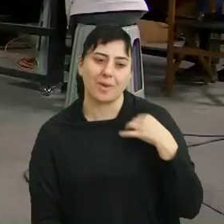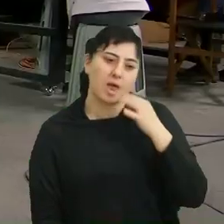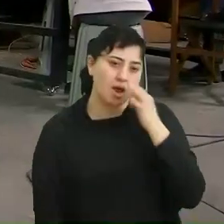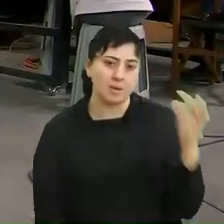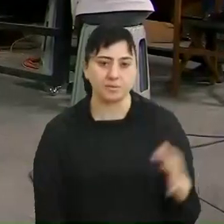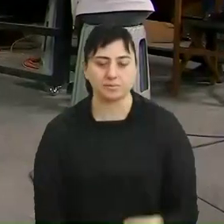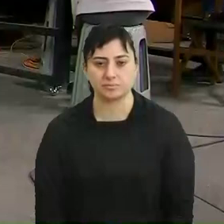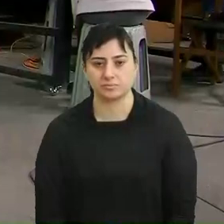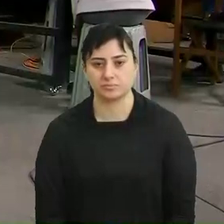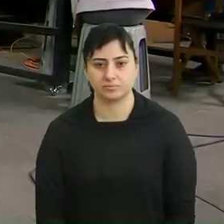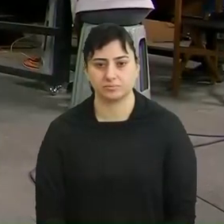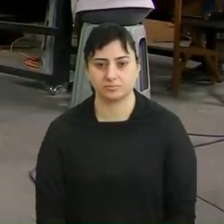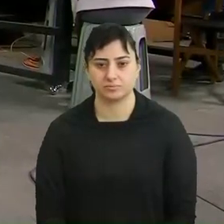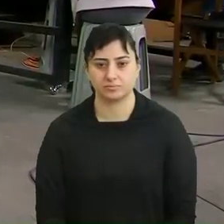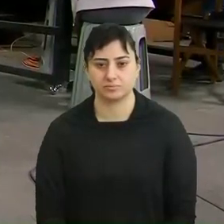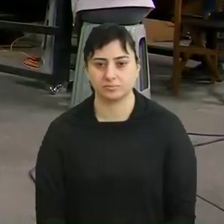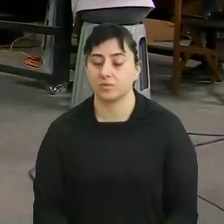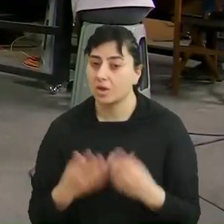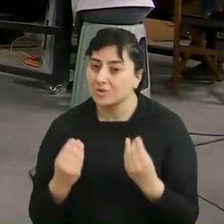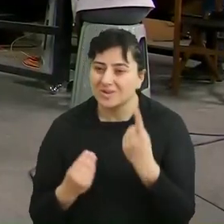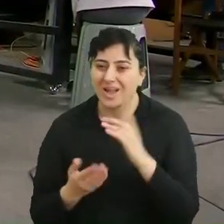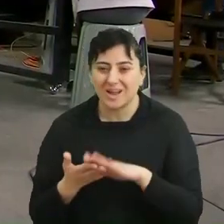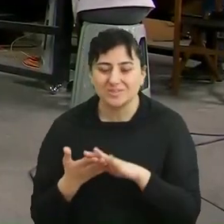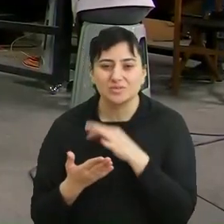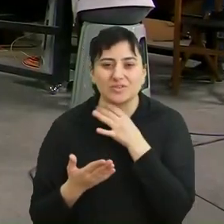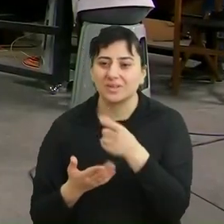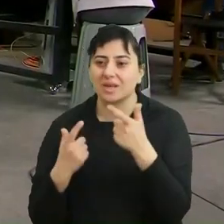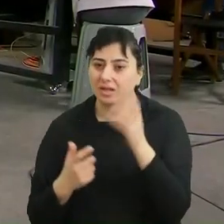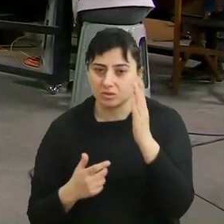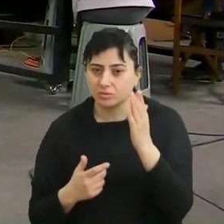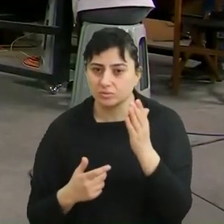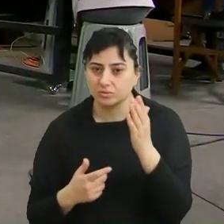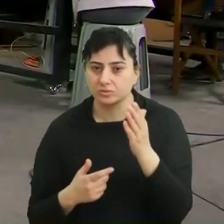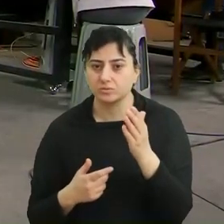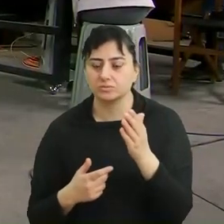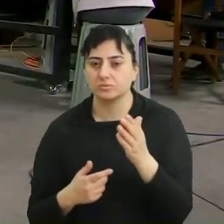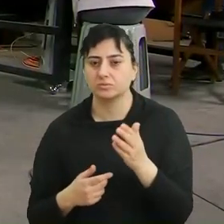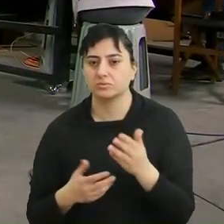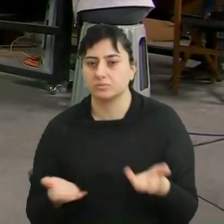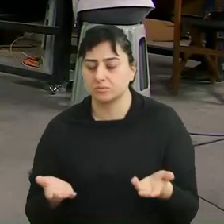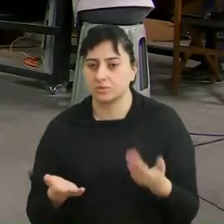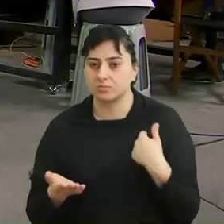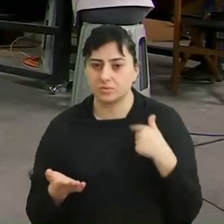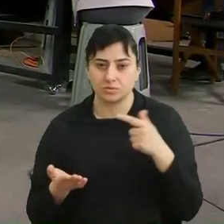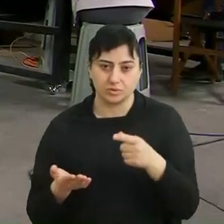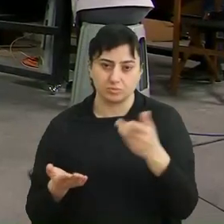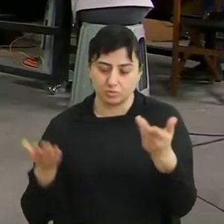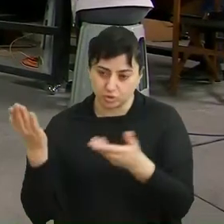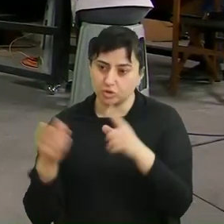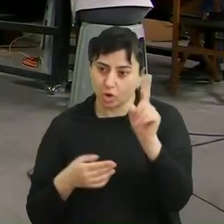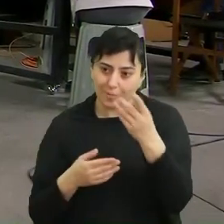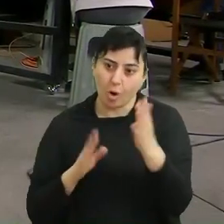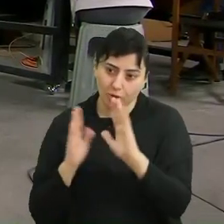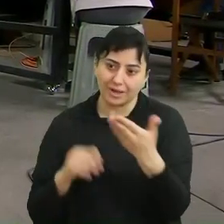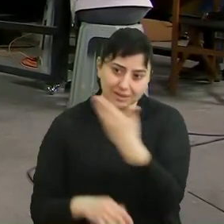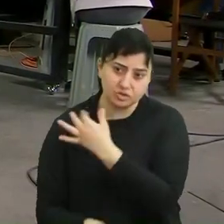iletiriz. Tekrar işinin başına döndü. Yalnız güzel arkadaşım, pardon, nereye gidiyorsun ya? Biz buyurun değil, siz buyurun ya, yönetmenin